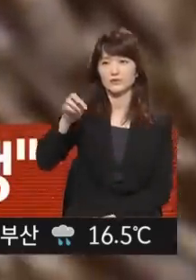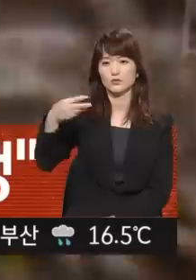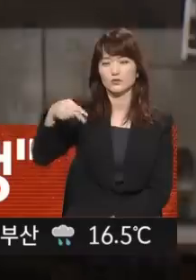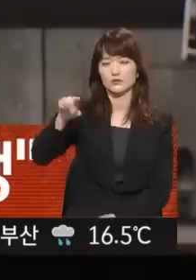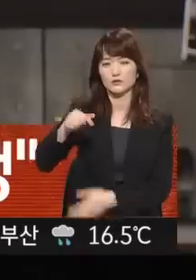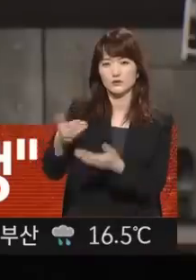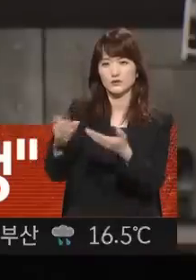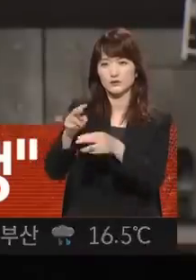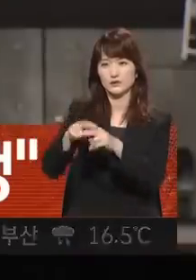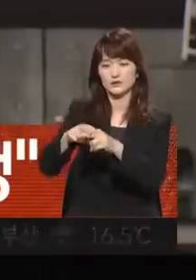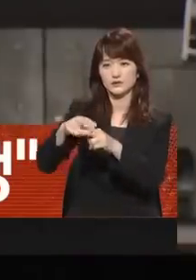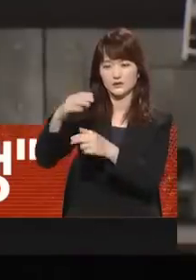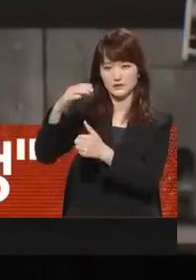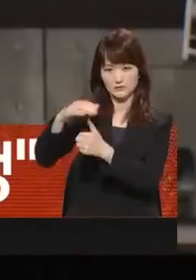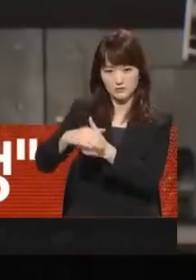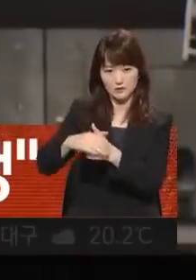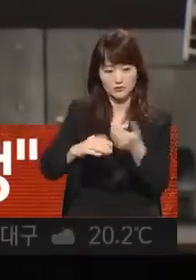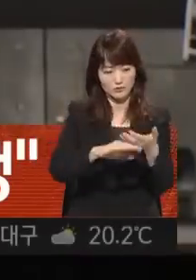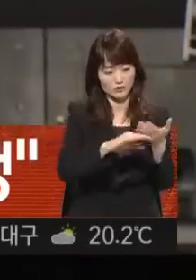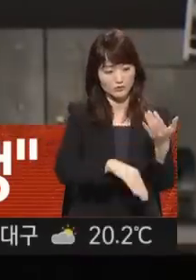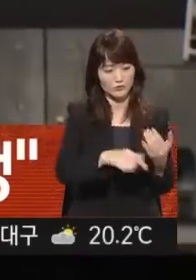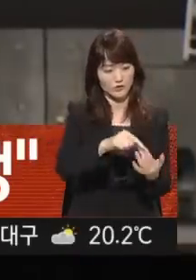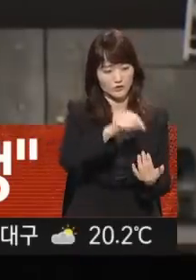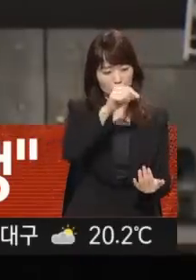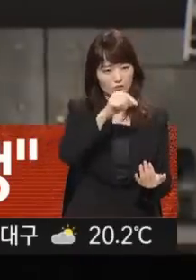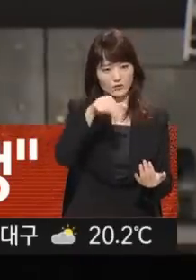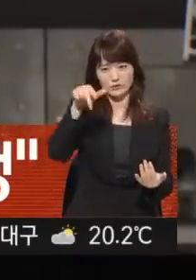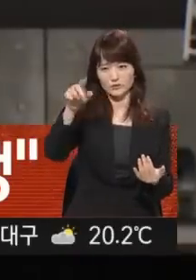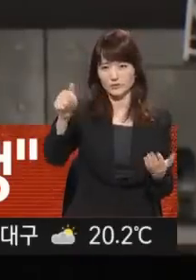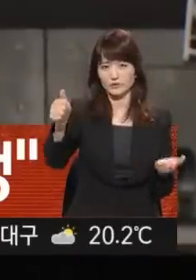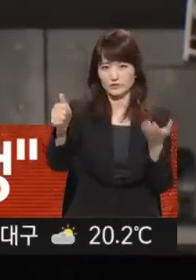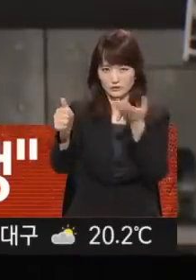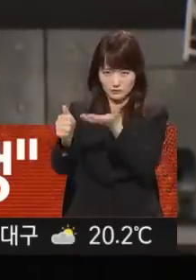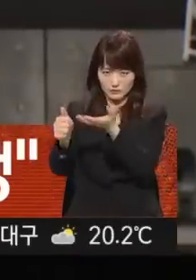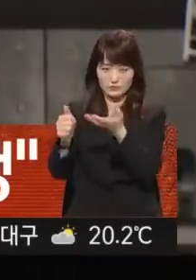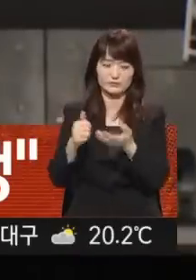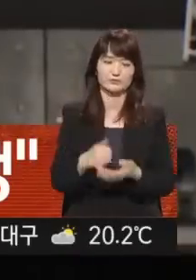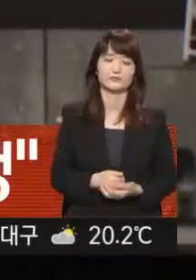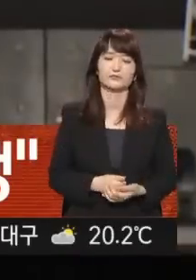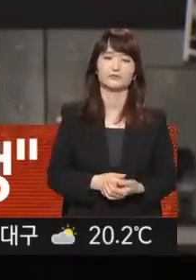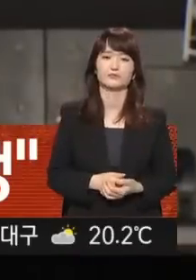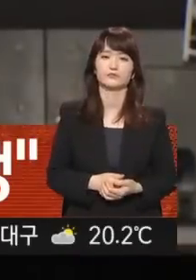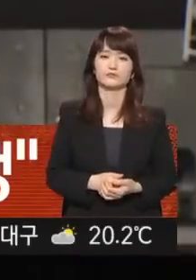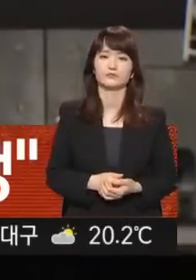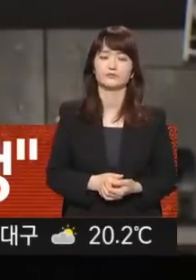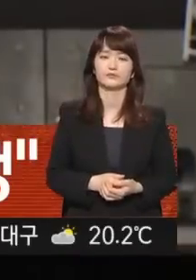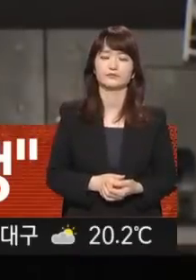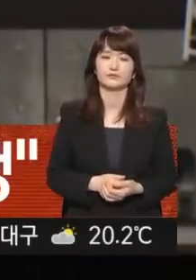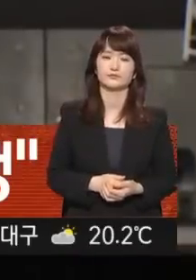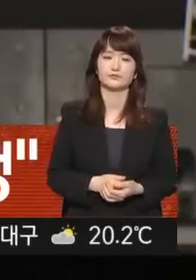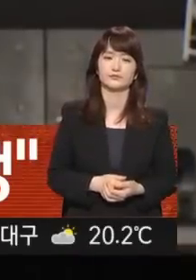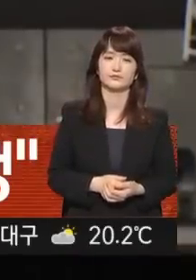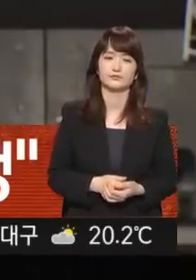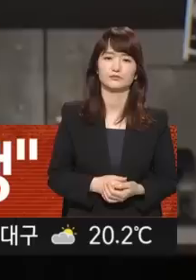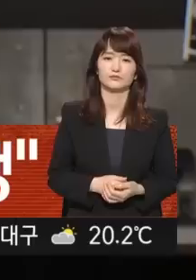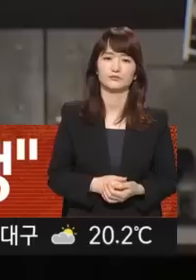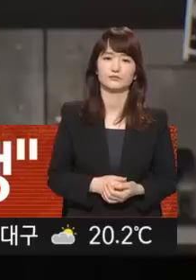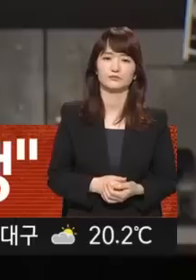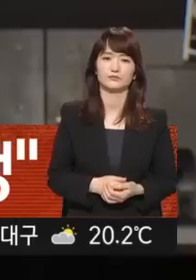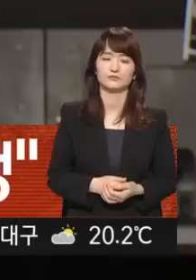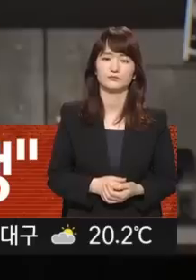또 후배들을 뽑아서 다시 정면에서 연결해주는 그런 또 역할을 했던 걸로 보이고요 그래서 그렇게함으로써이